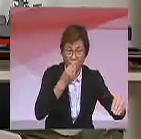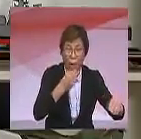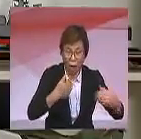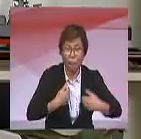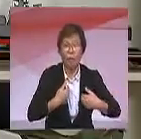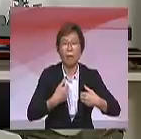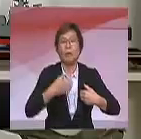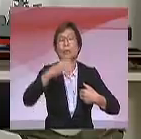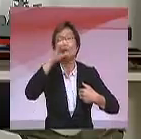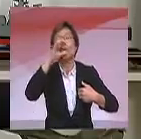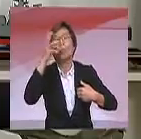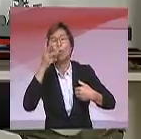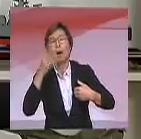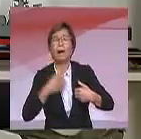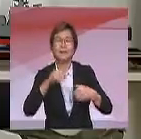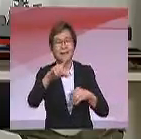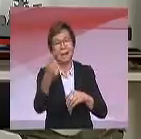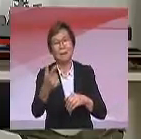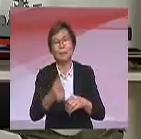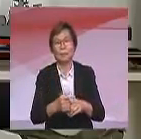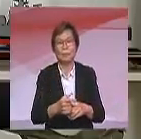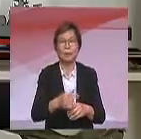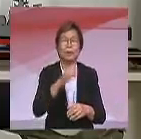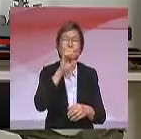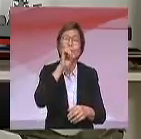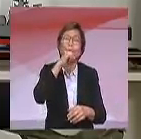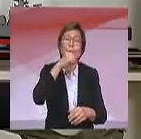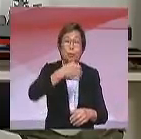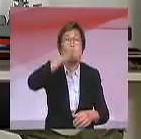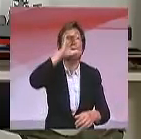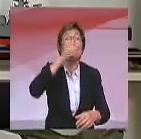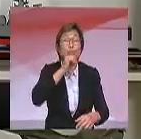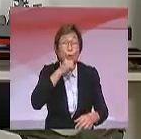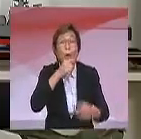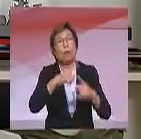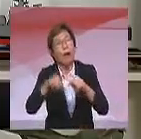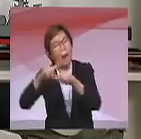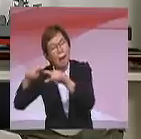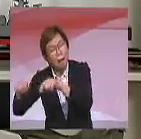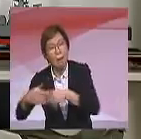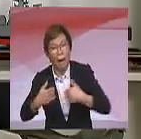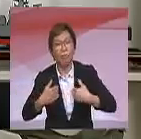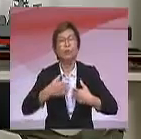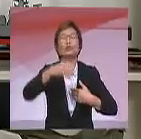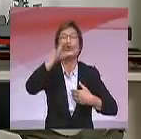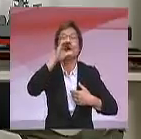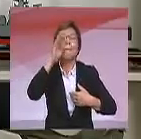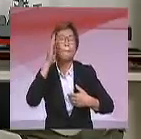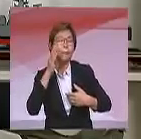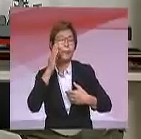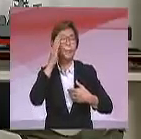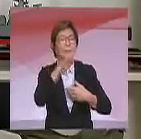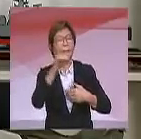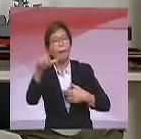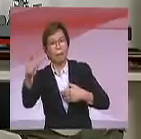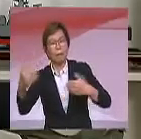selain daripada minuman ringan, minuman limau dan sebagainya, dia juga ada menjual minuman keras, bir dan sebagainya.